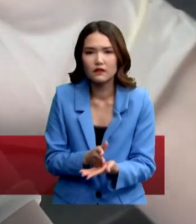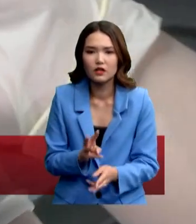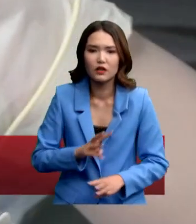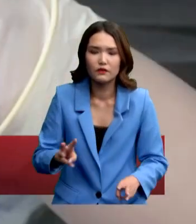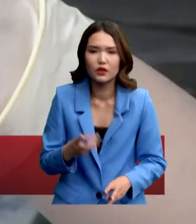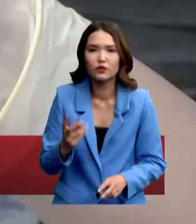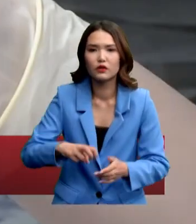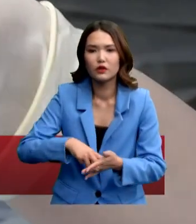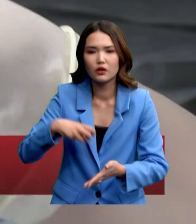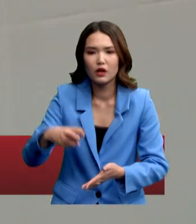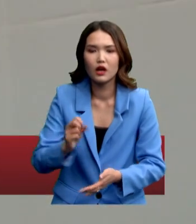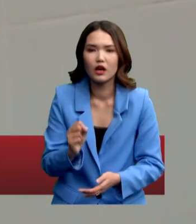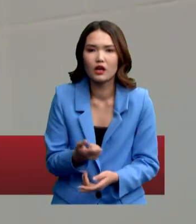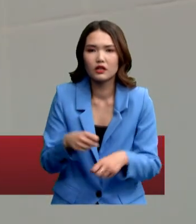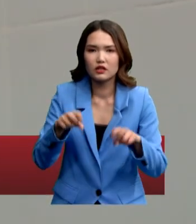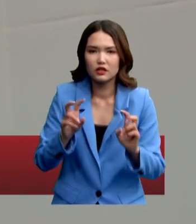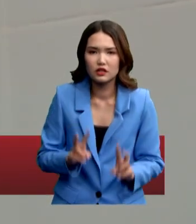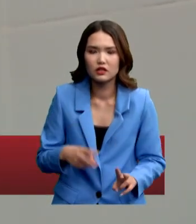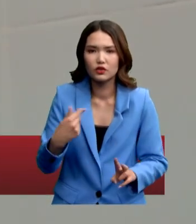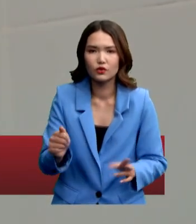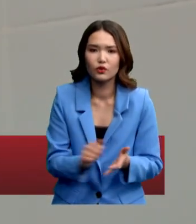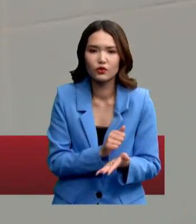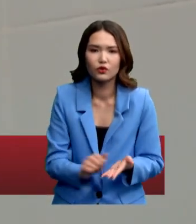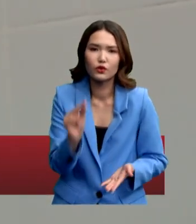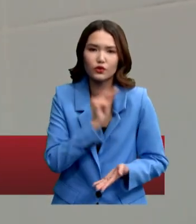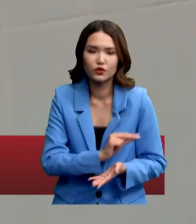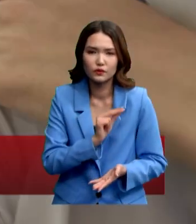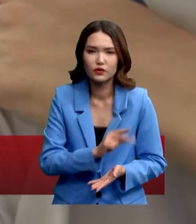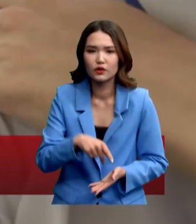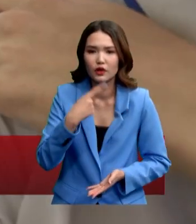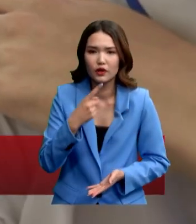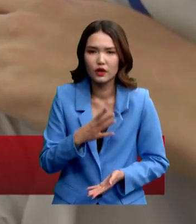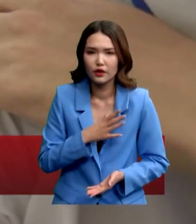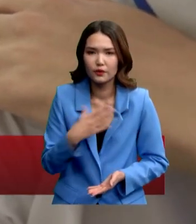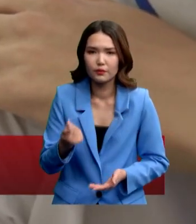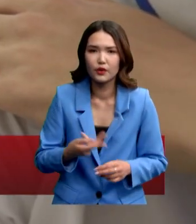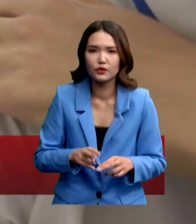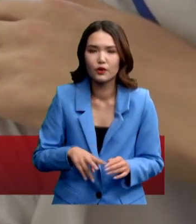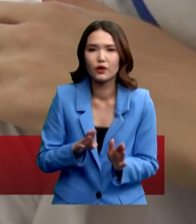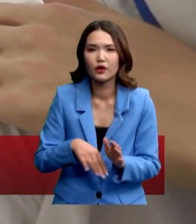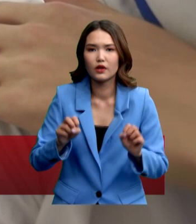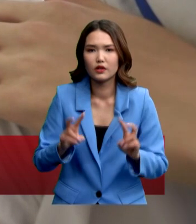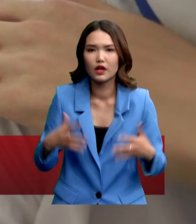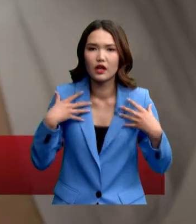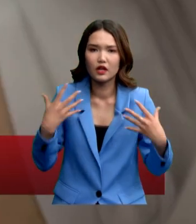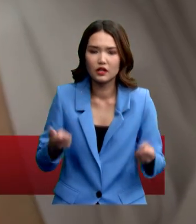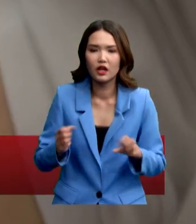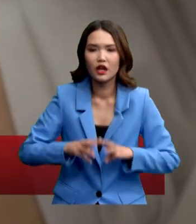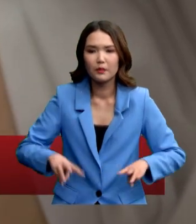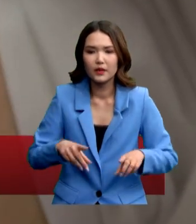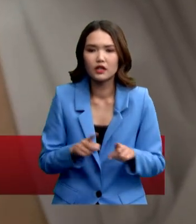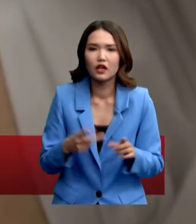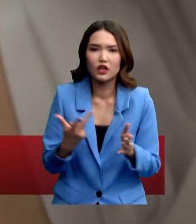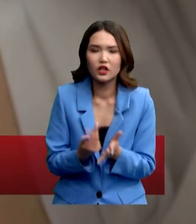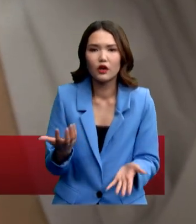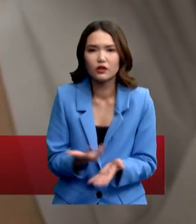СК фармация өкілдері арнайы тізіммен ғана жұмыс істейтіндерін айтып ақталса, денсаулық сақтау министрлігіндегілер тіпті шприц